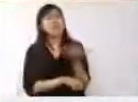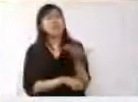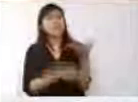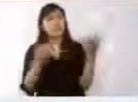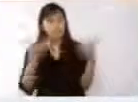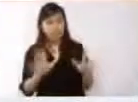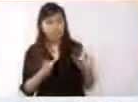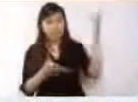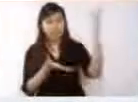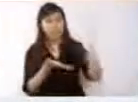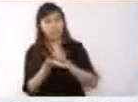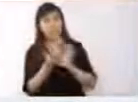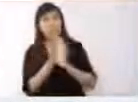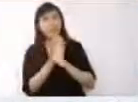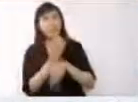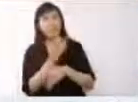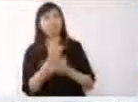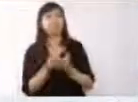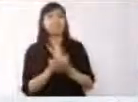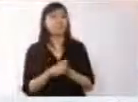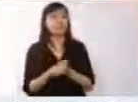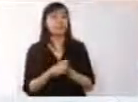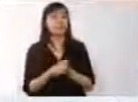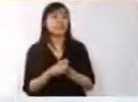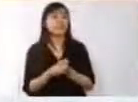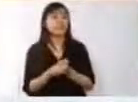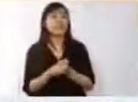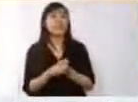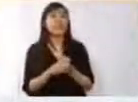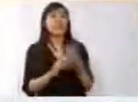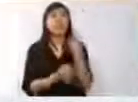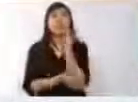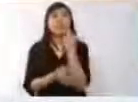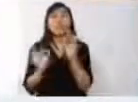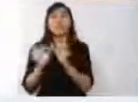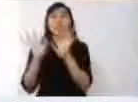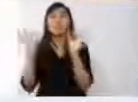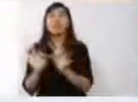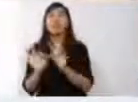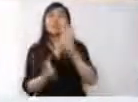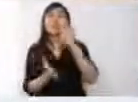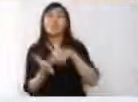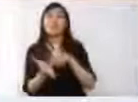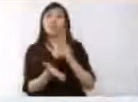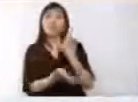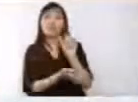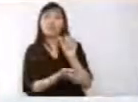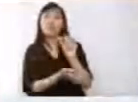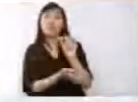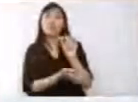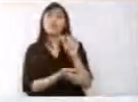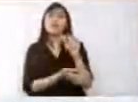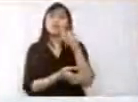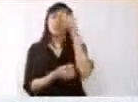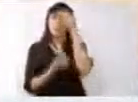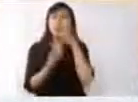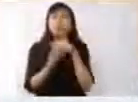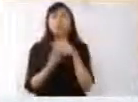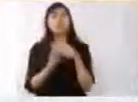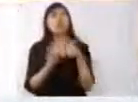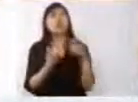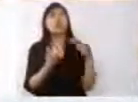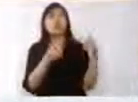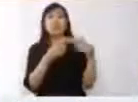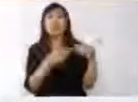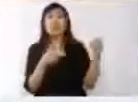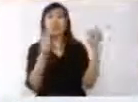the last, in the most recent past po, dahil po unti-unti na nagbukas ang airports natin sa